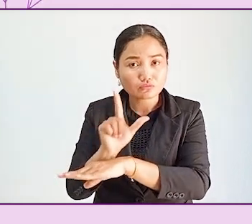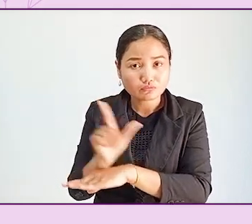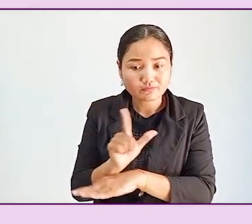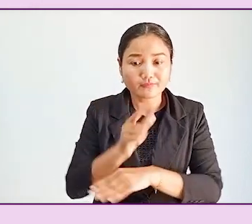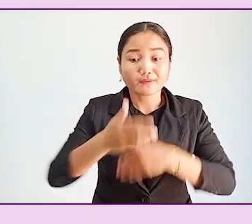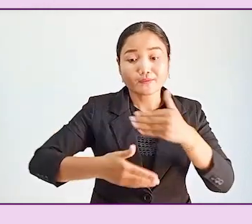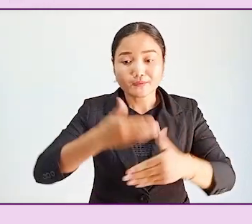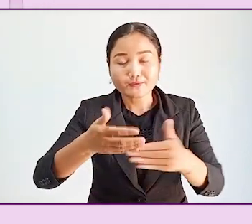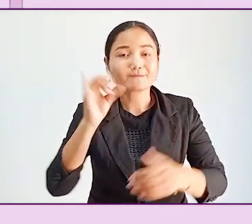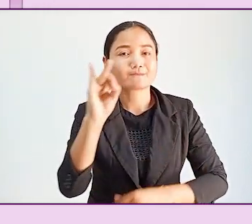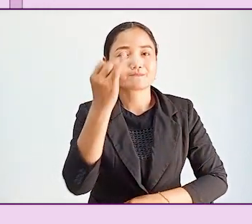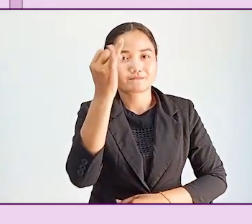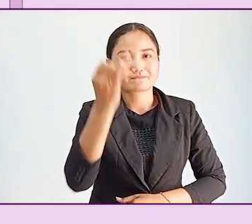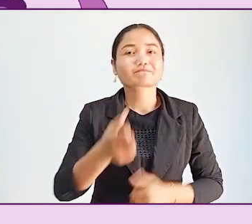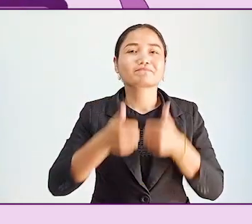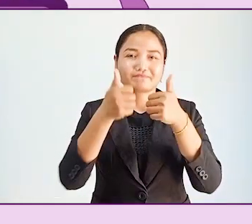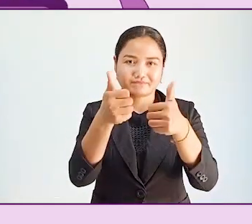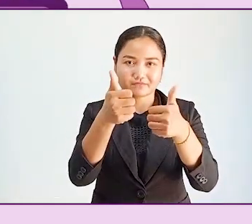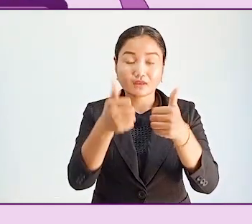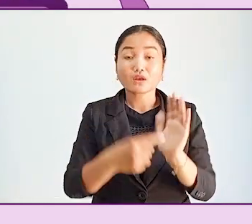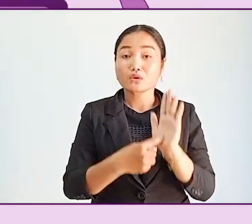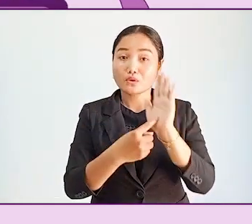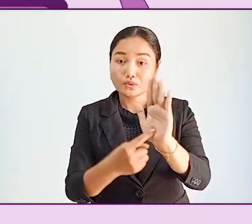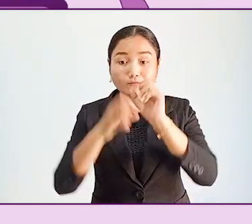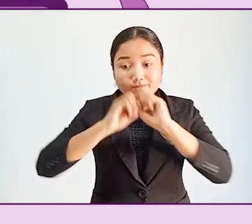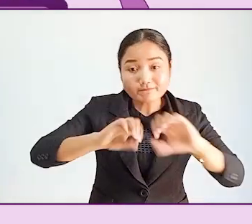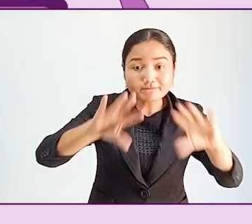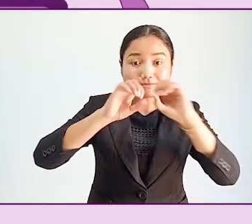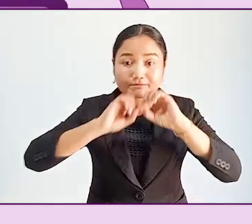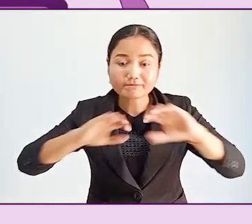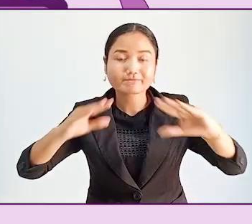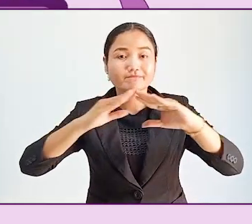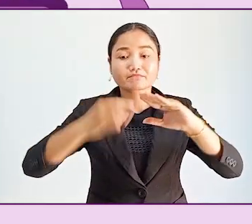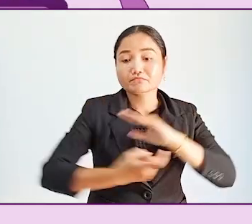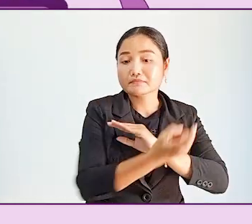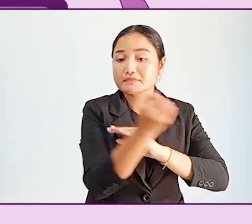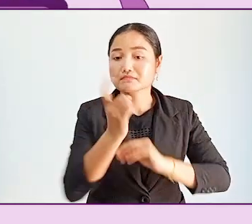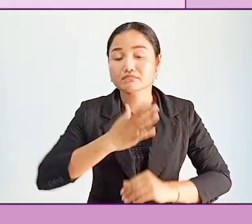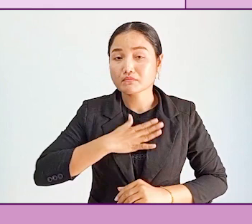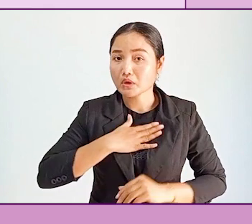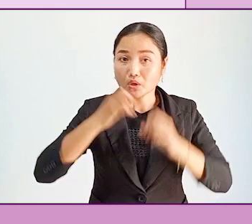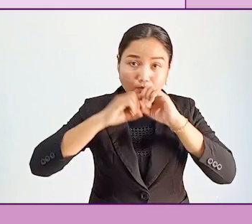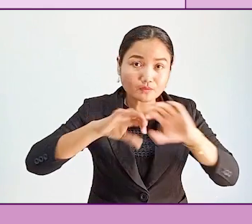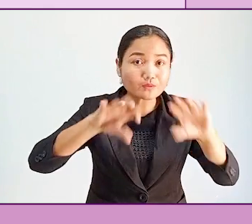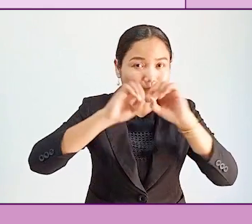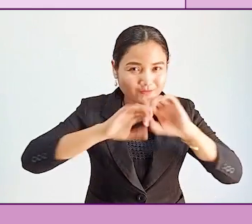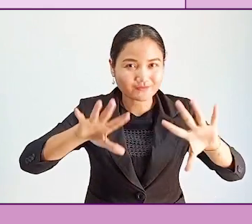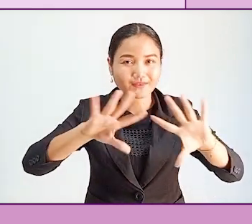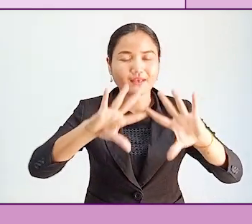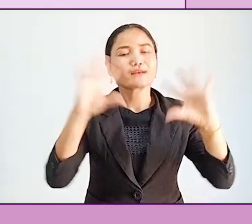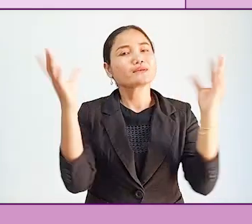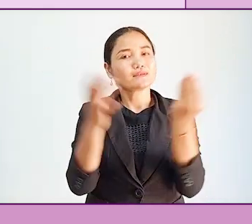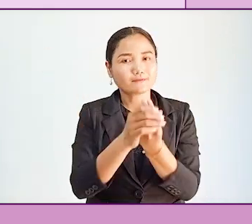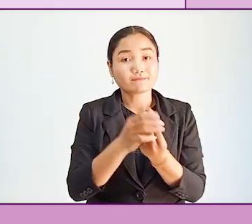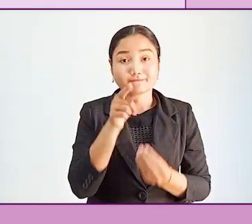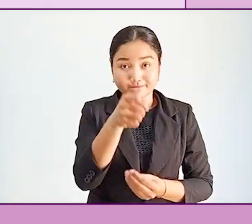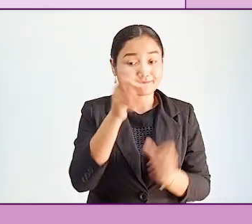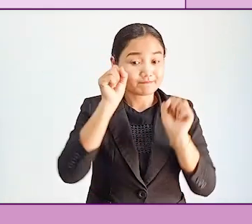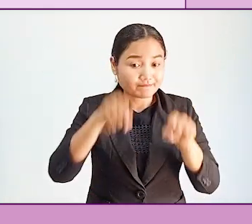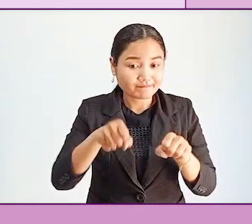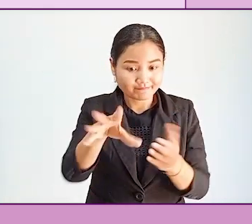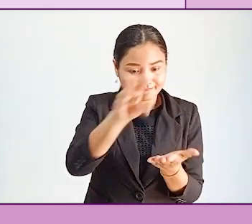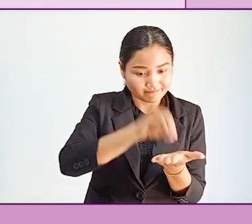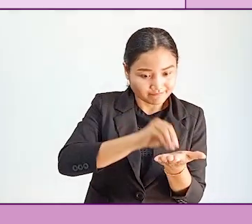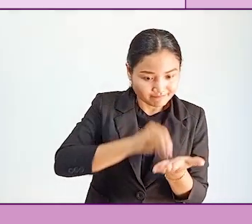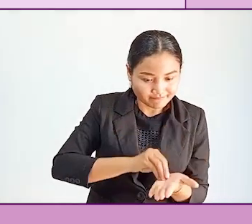Tụi tụi bán phoa chùm nánh tràn trường nguồn Đôi chì cắt phơ promotion Rước cắp sắp sai bì hang chỉ đào Sở rộp mốc Bà nét cắt ra chùm nô chùm